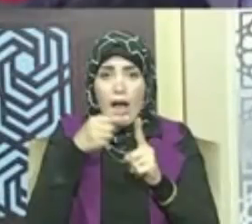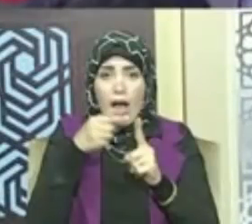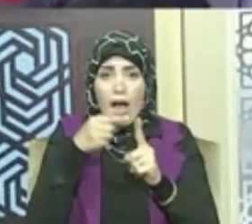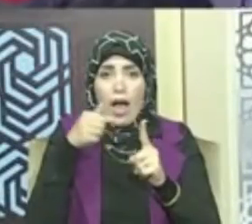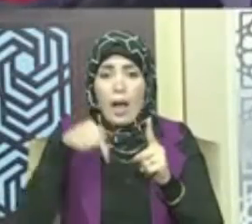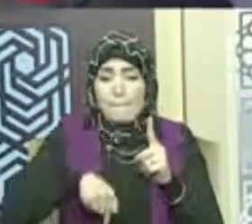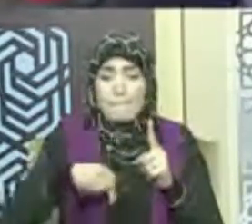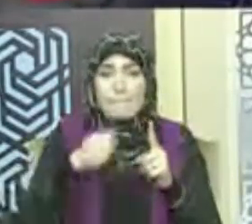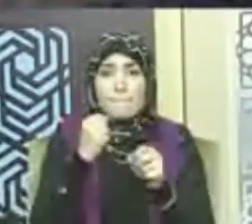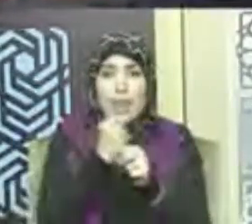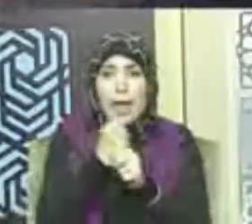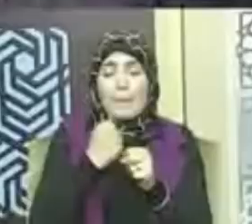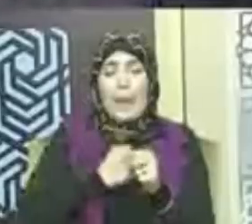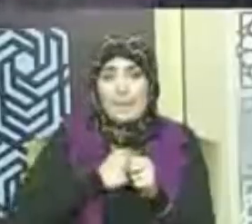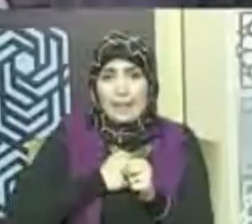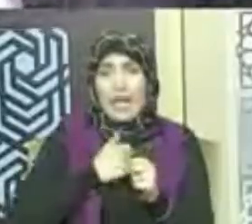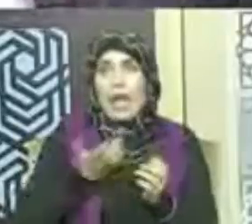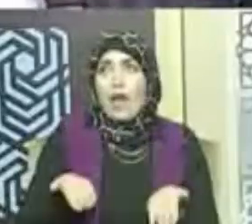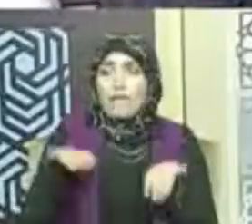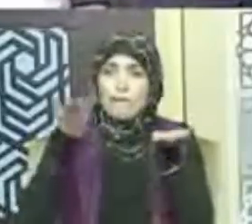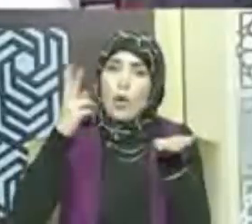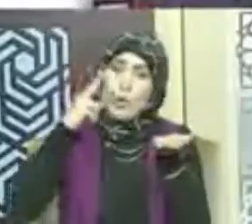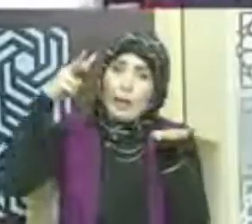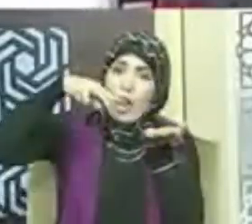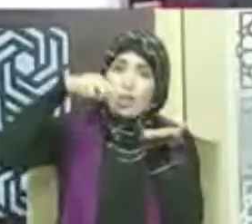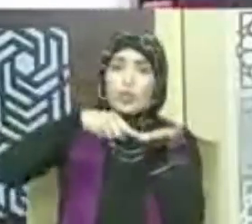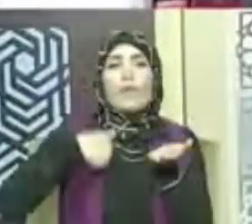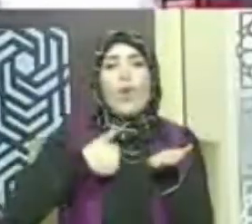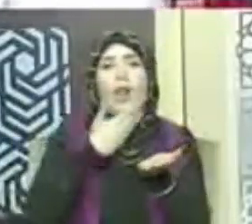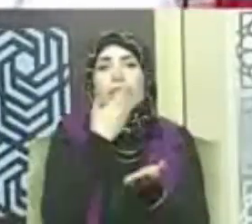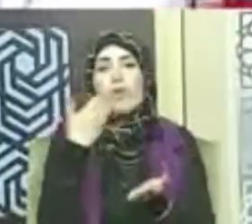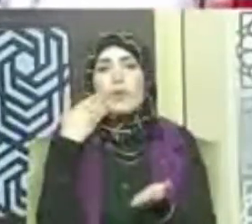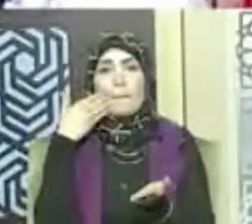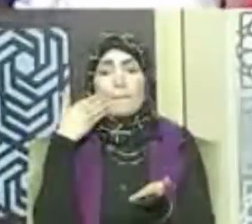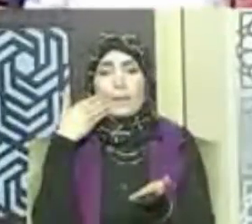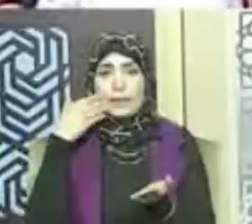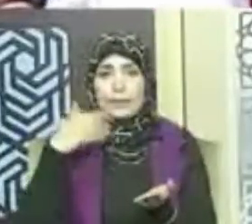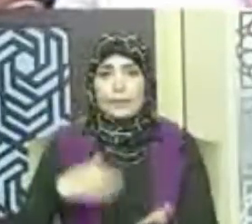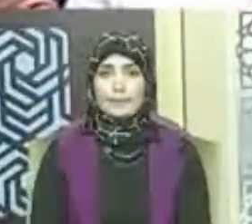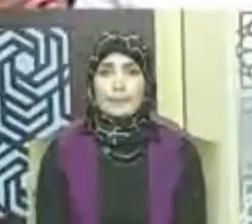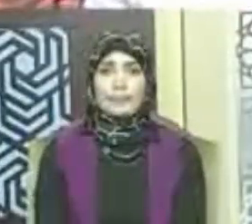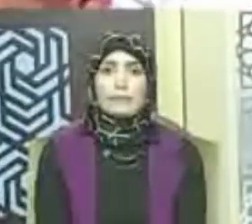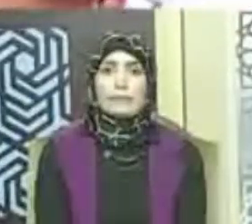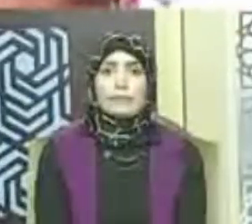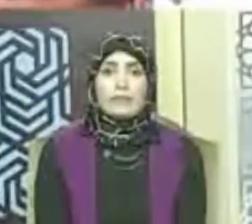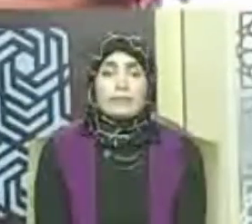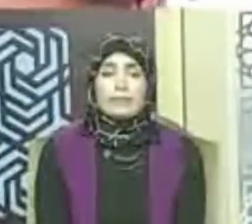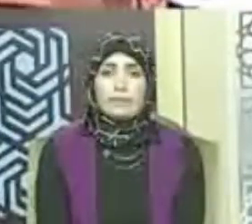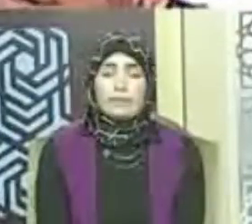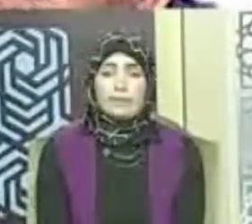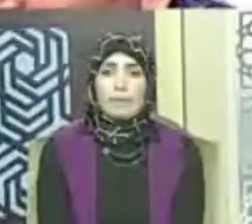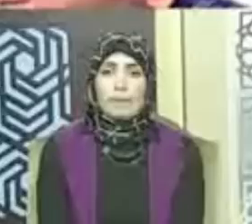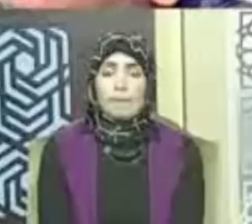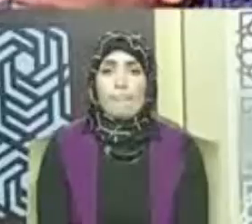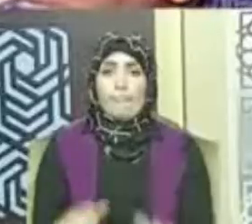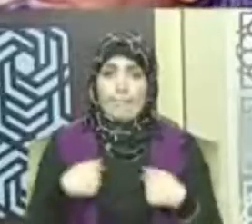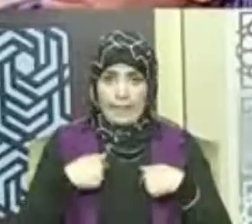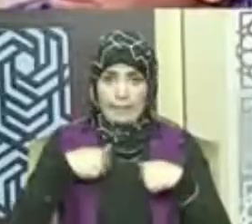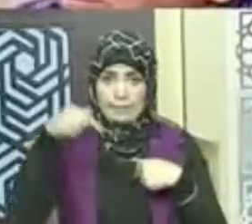الله، فأحب أن يرفع عملي وأنا صائم.